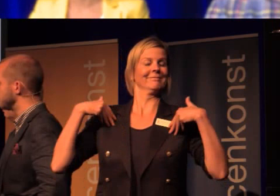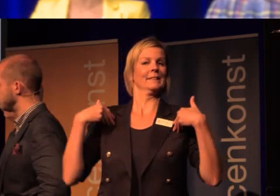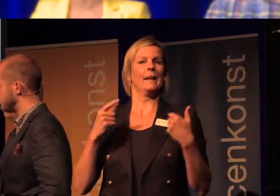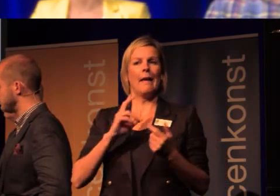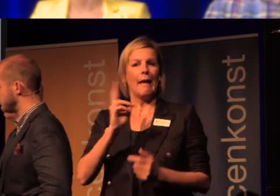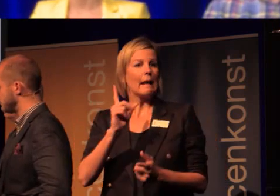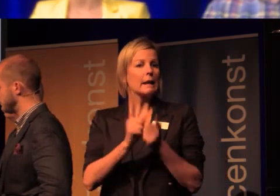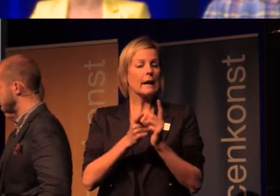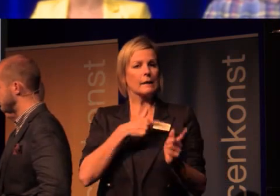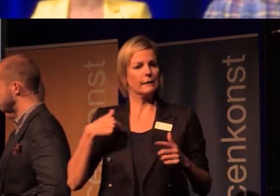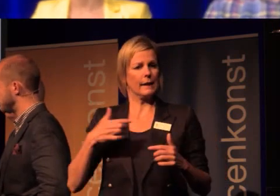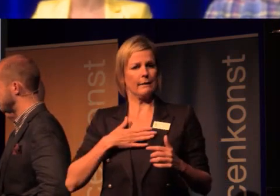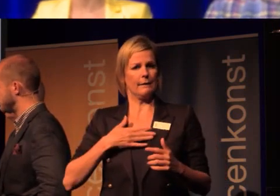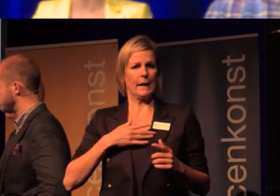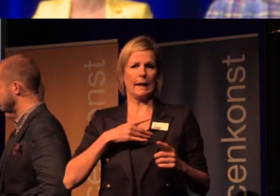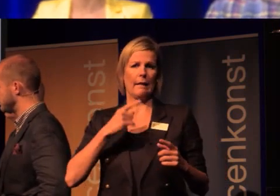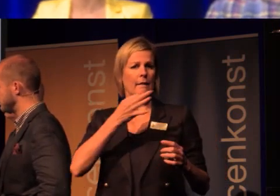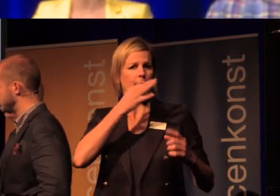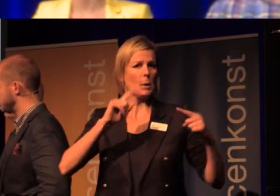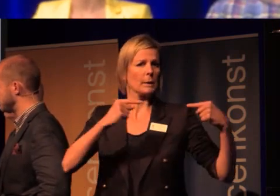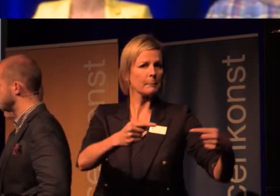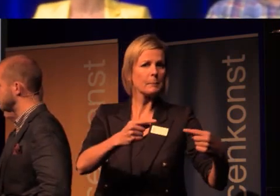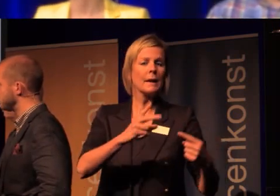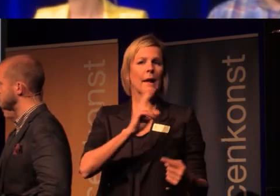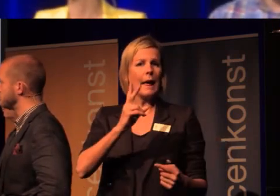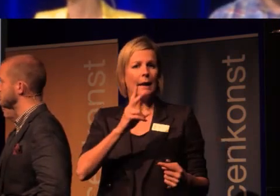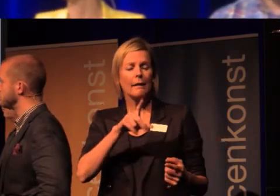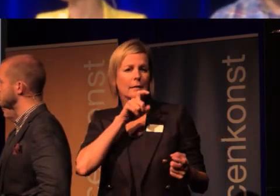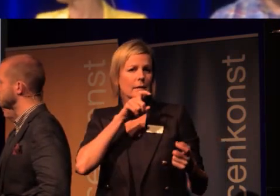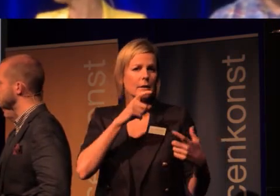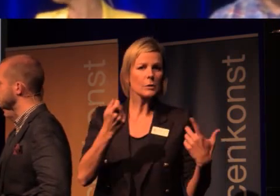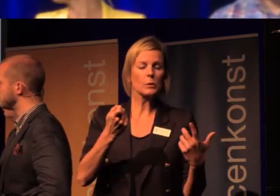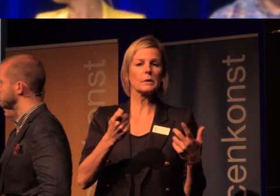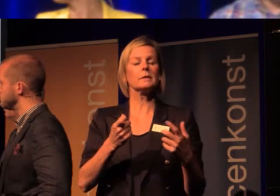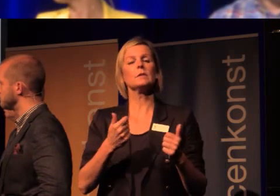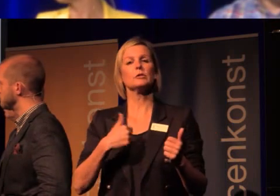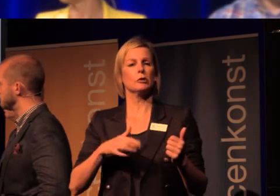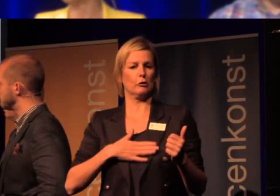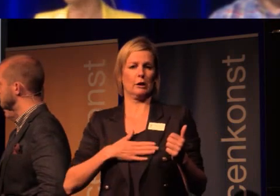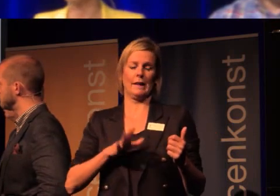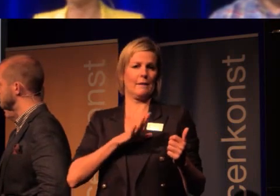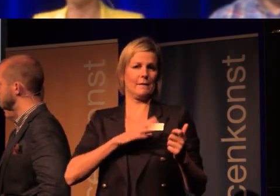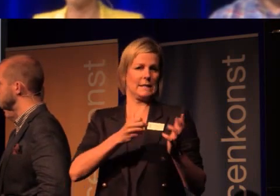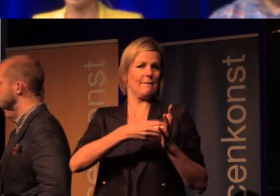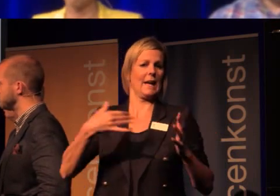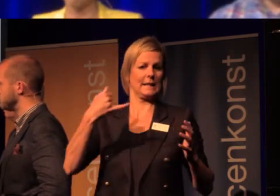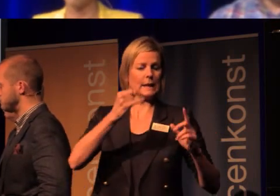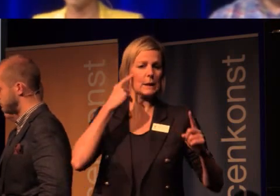någonting eller ifrågasätta någonting. Så på så sätt så finns ju alltid ett värde som kulturen vill producera utöver sig